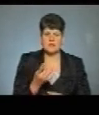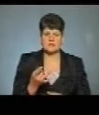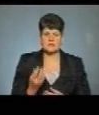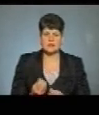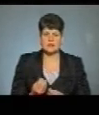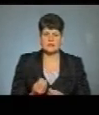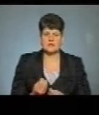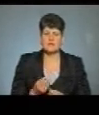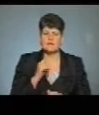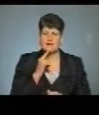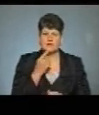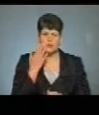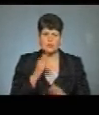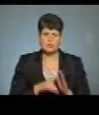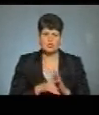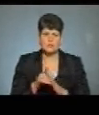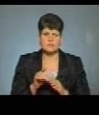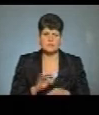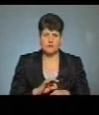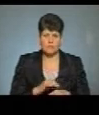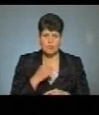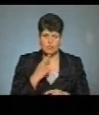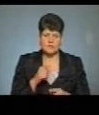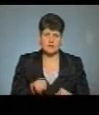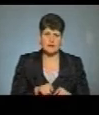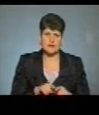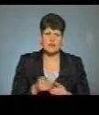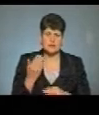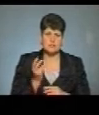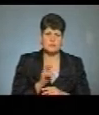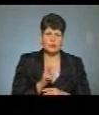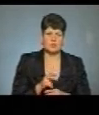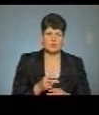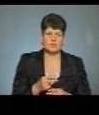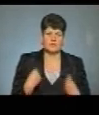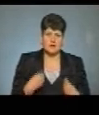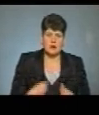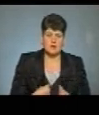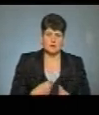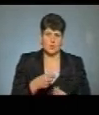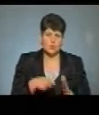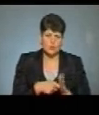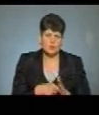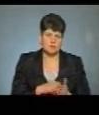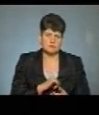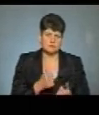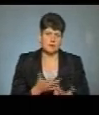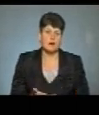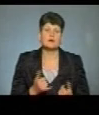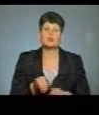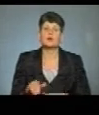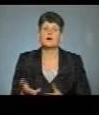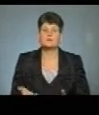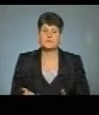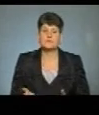епідемія почалася. Ну, карта, як воно є, перше ходили в Каритас, Каритас годував, вдягав, а тепер куди йти? Тепер треба